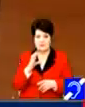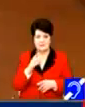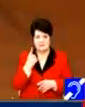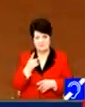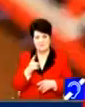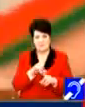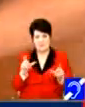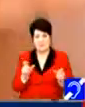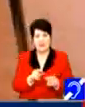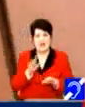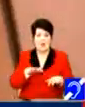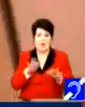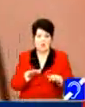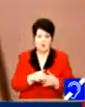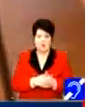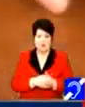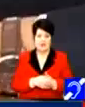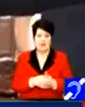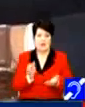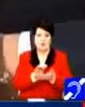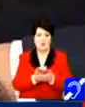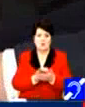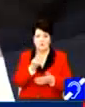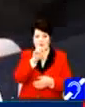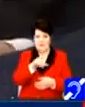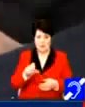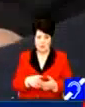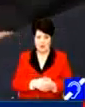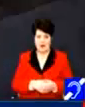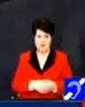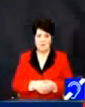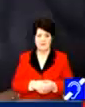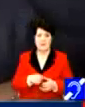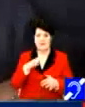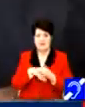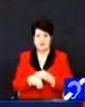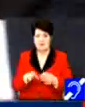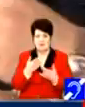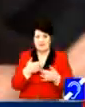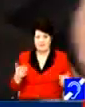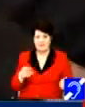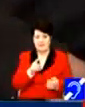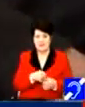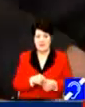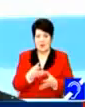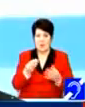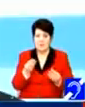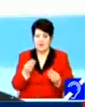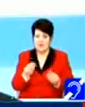uita. Pus în locurile necunoscute pentru oameni, ca peșteri diferite, pentru că el măsoară